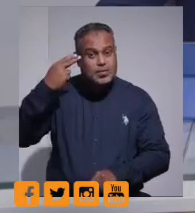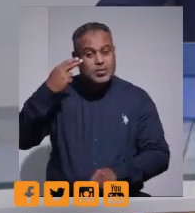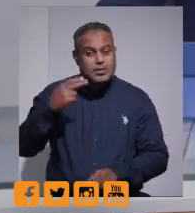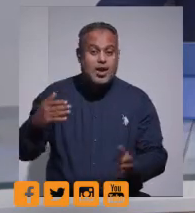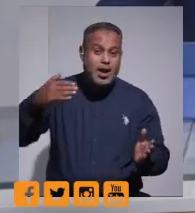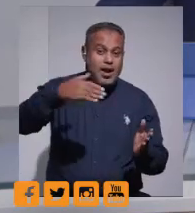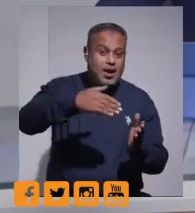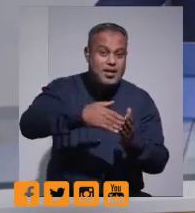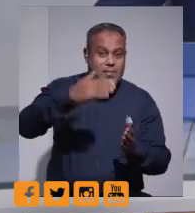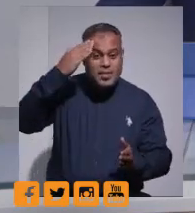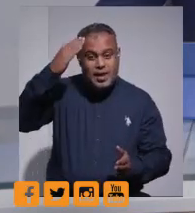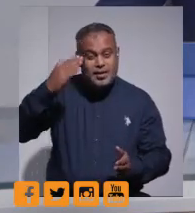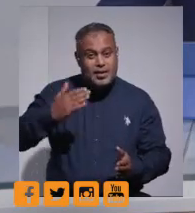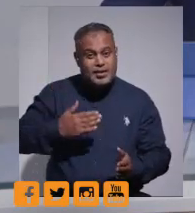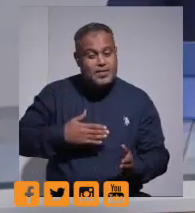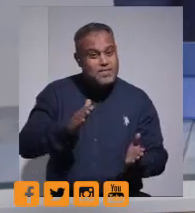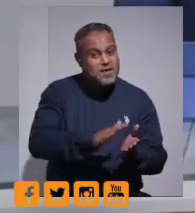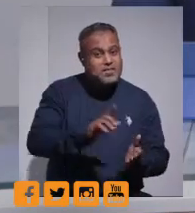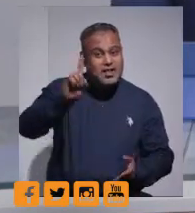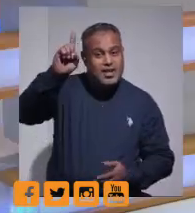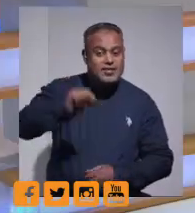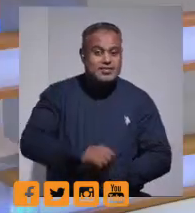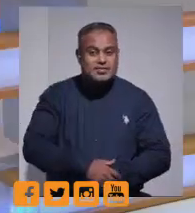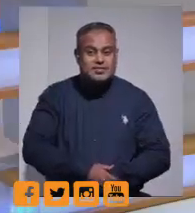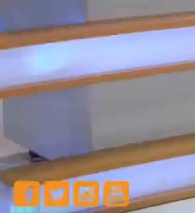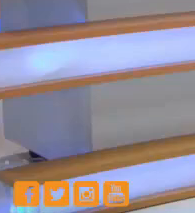الختام تقبلوا تحياتنا ودمتم في امان الله